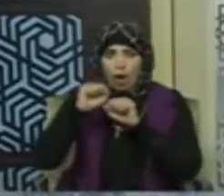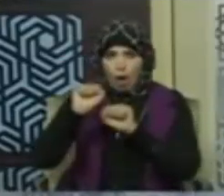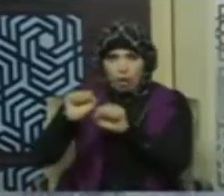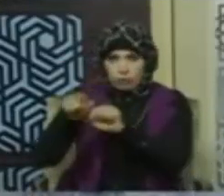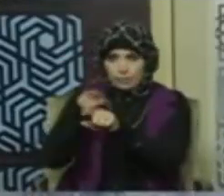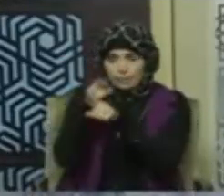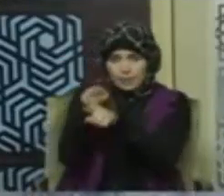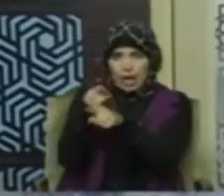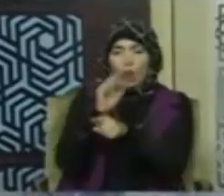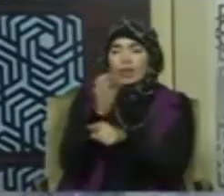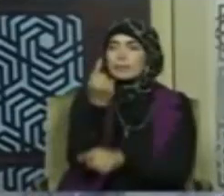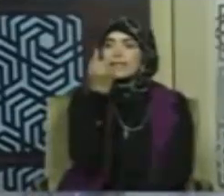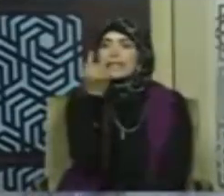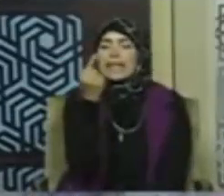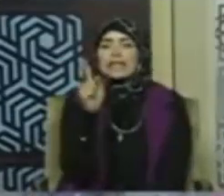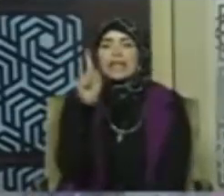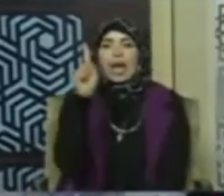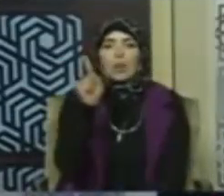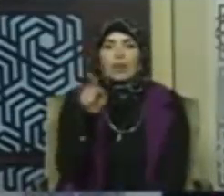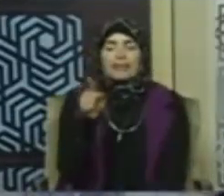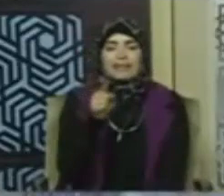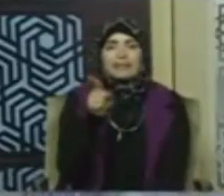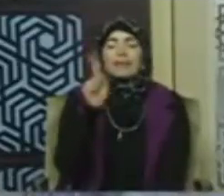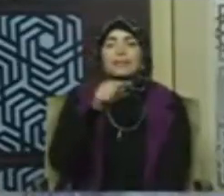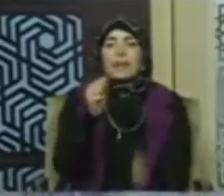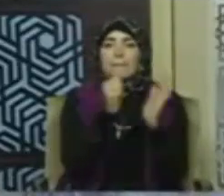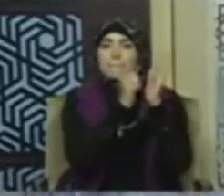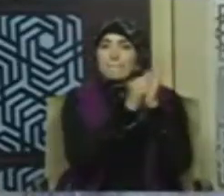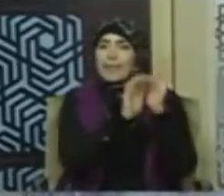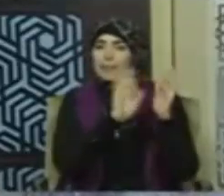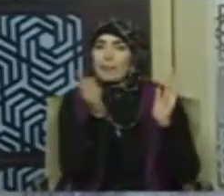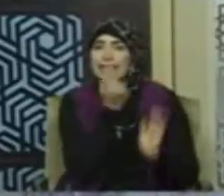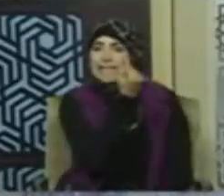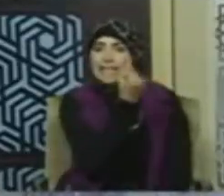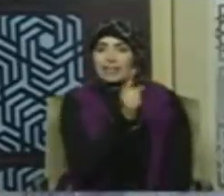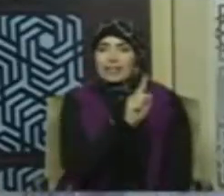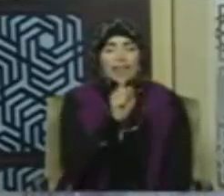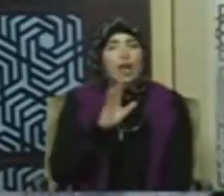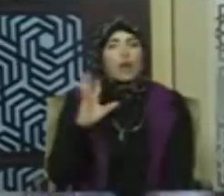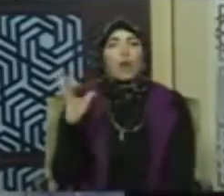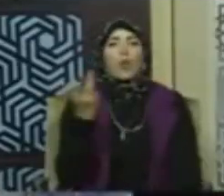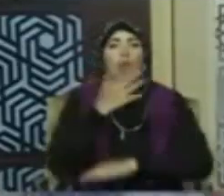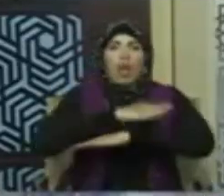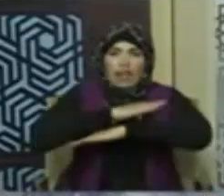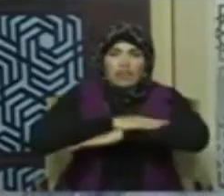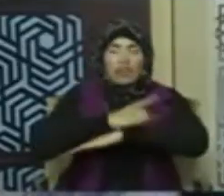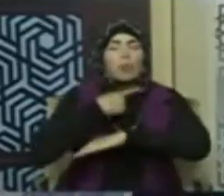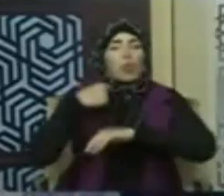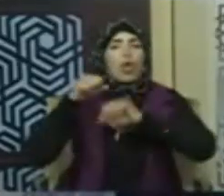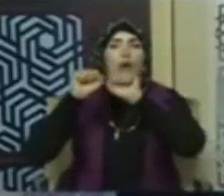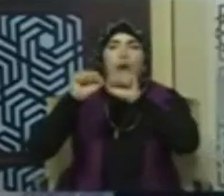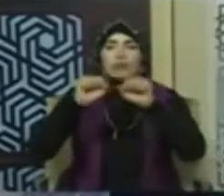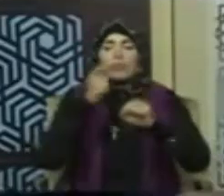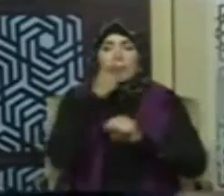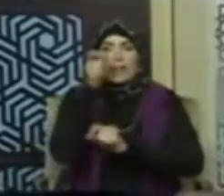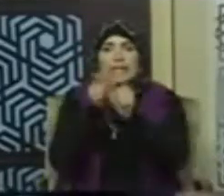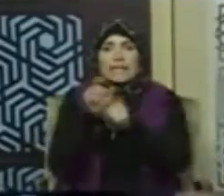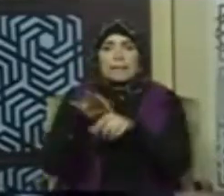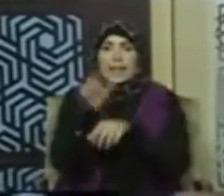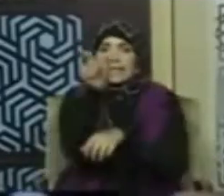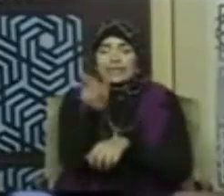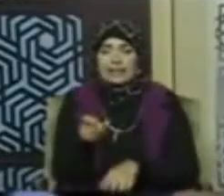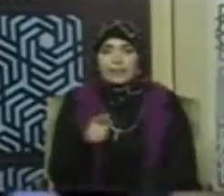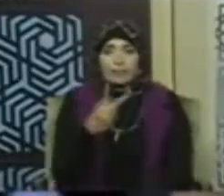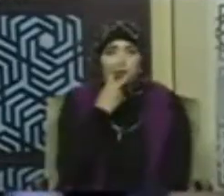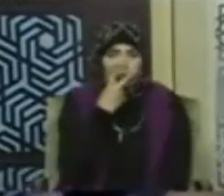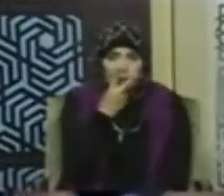بإذنه. فالأمر ليس في دخول البيت فقط، وإنما في احترام كل الخصوصيات الإنسانية.